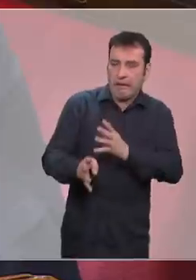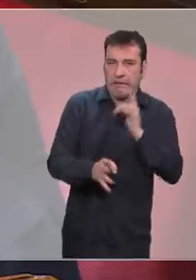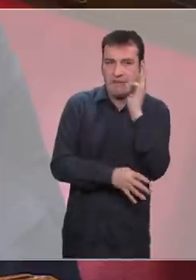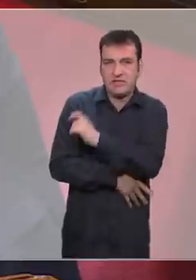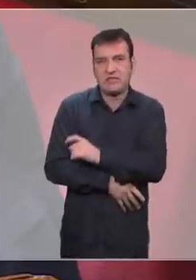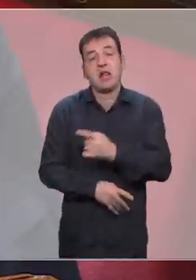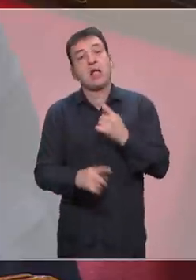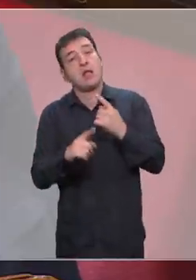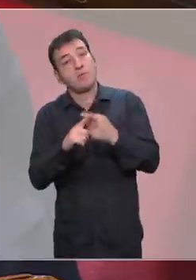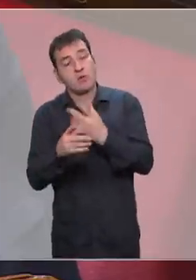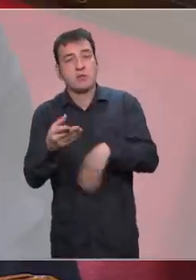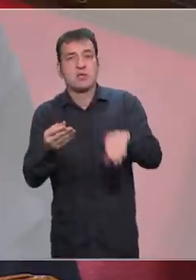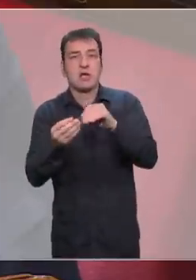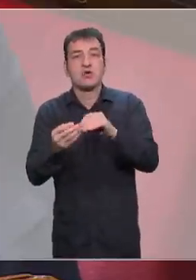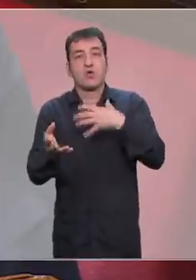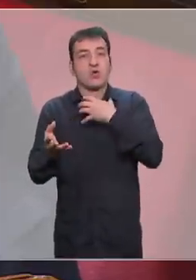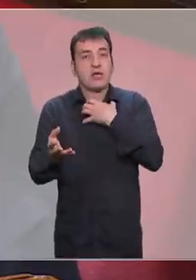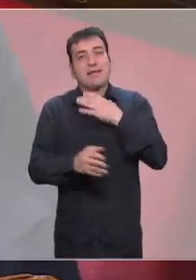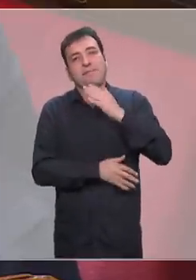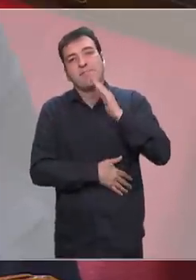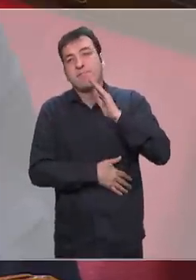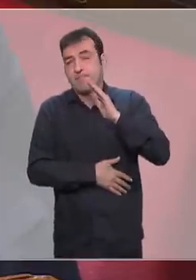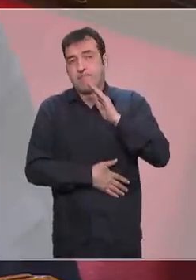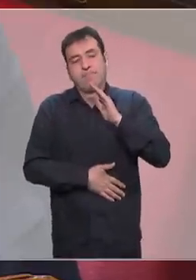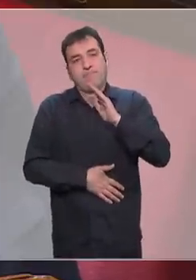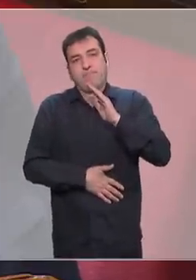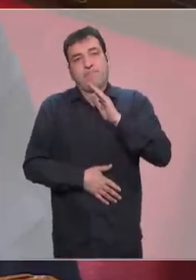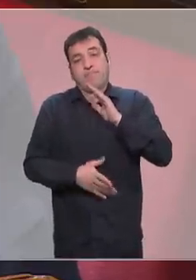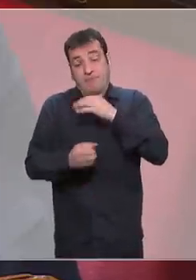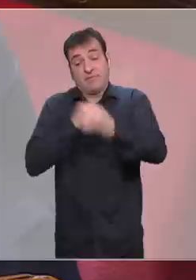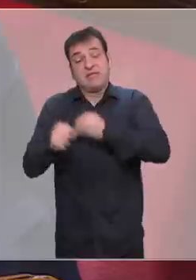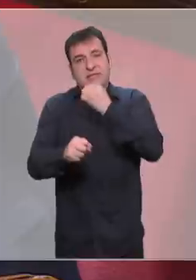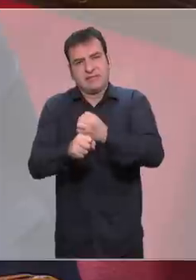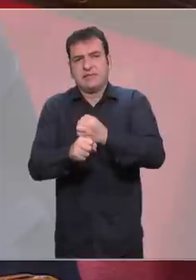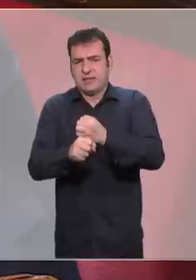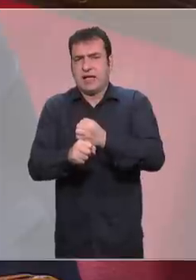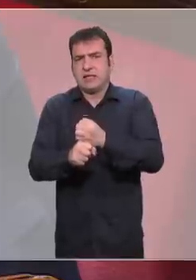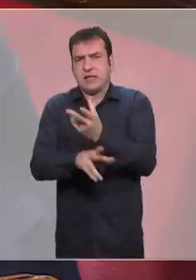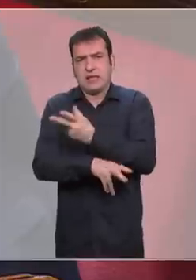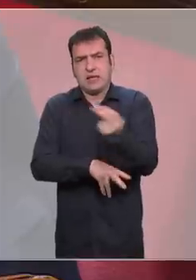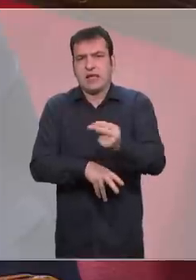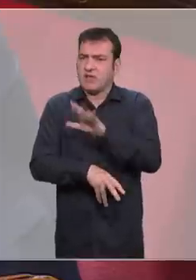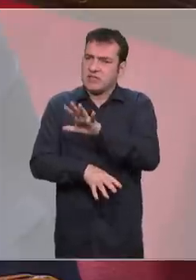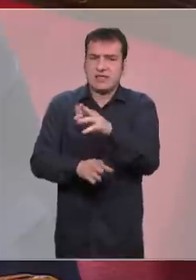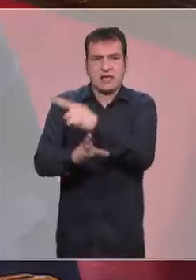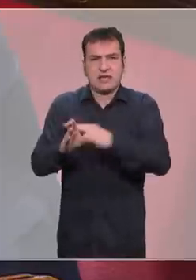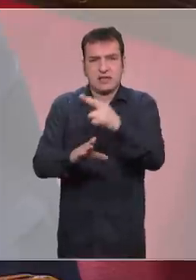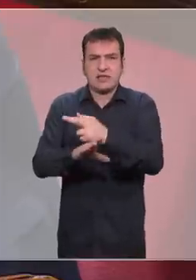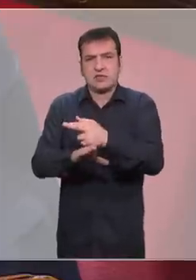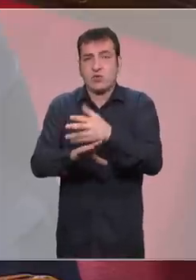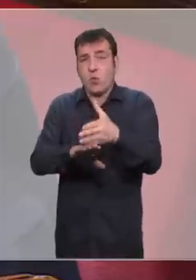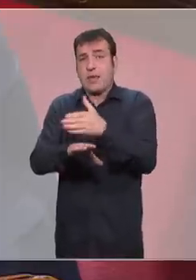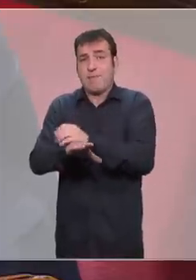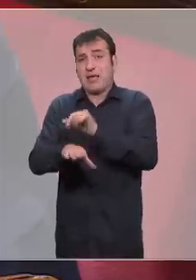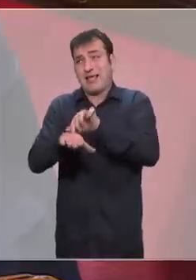grippe saisonnière, particulièrement virulente cette année, avec 5 régions en phase pré-épidémique et des premiers